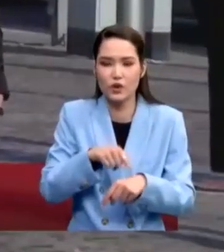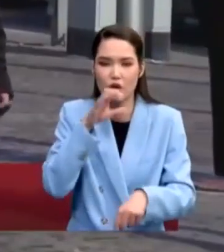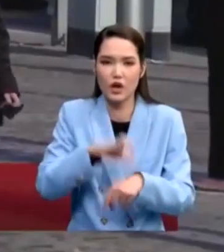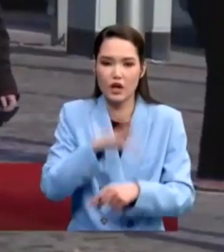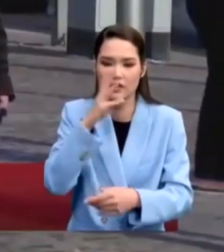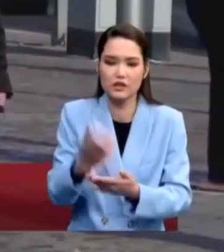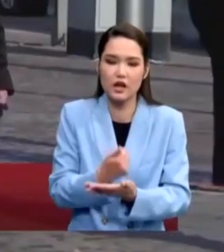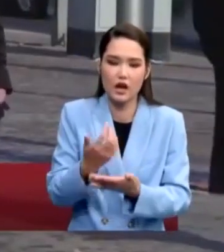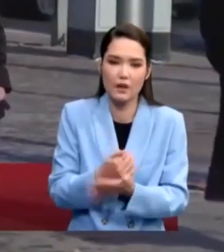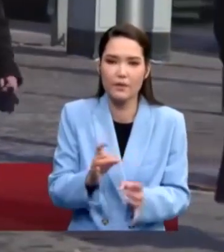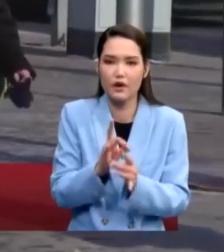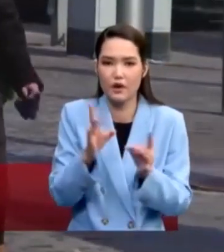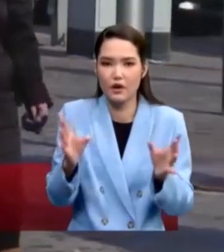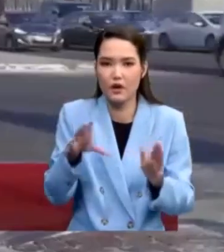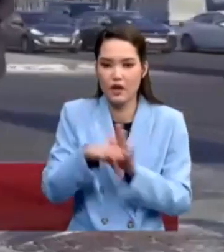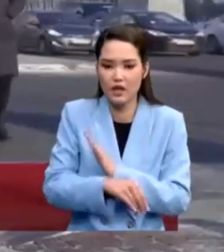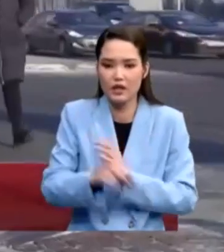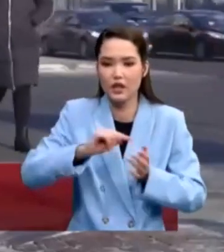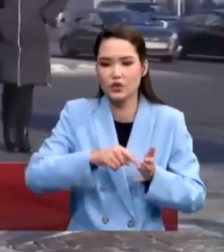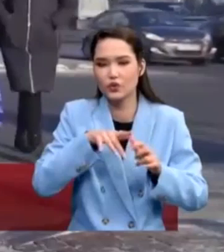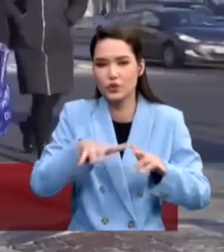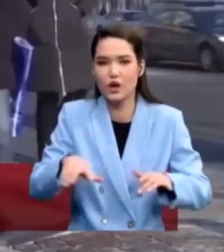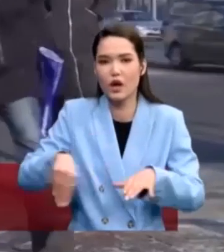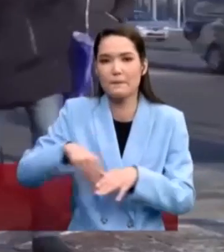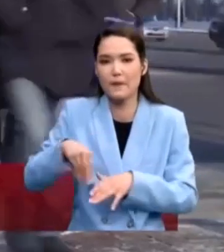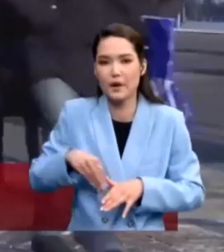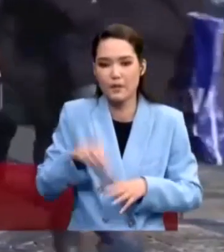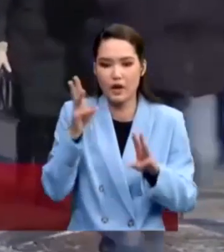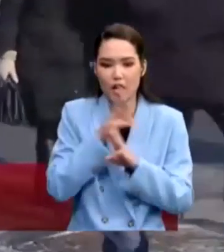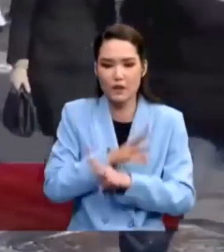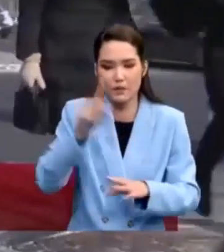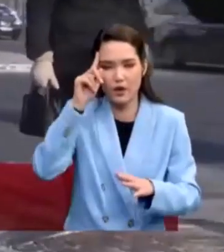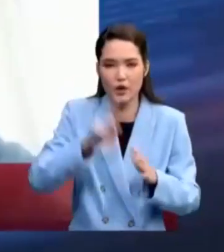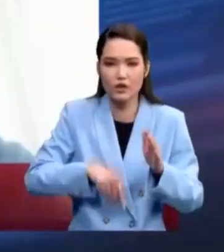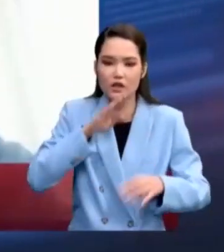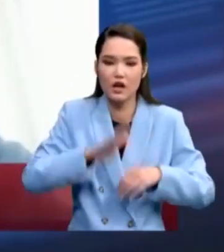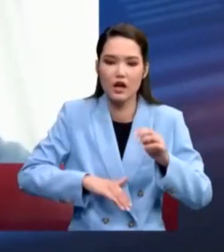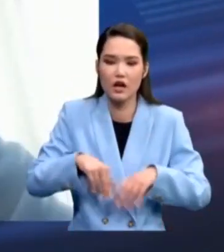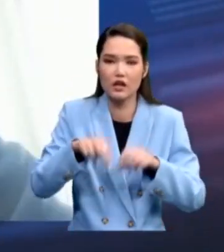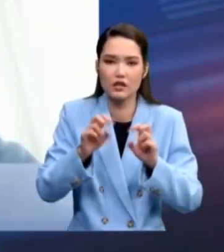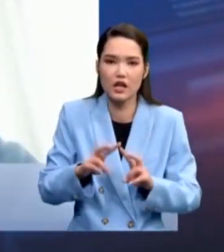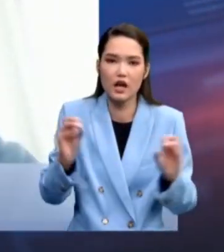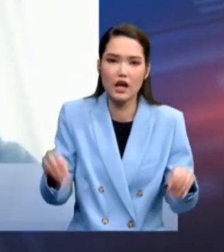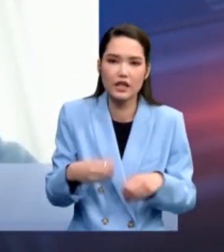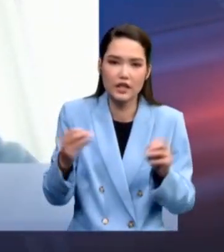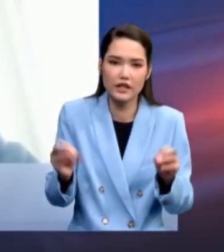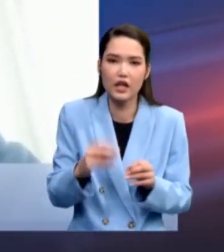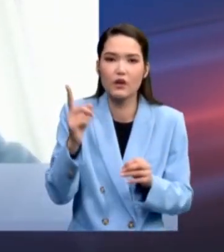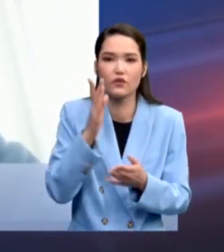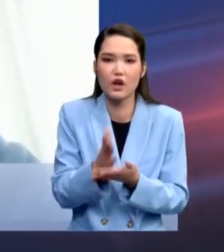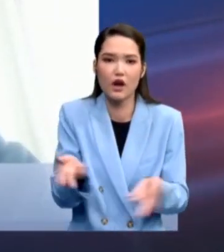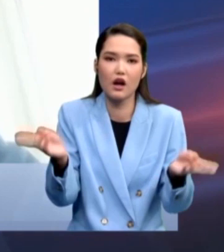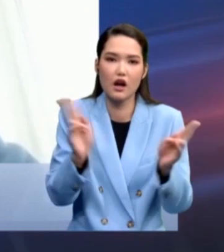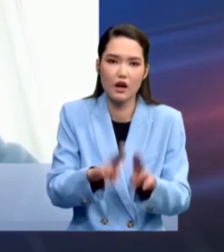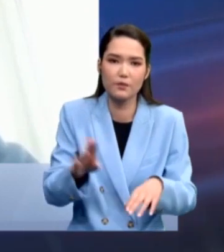доходы, что в свою очередь станет новым источником пополнения бюджета, убежден эксперт. Единственным источником денег остается